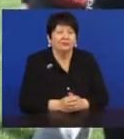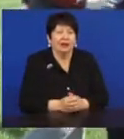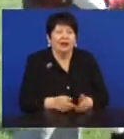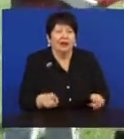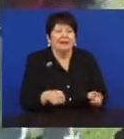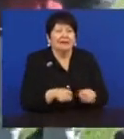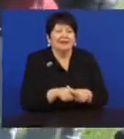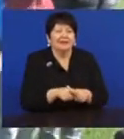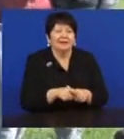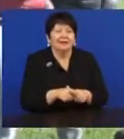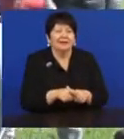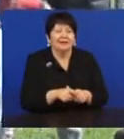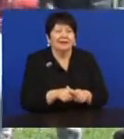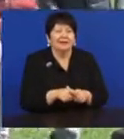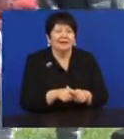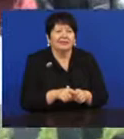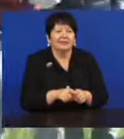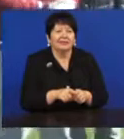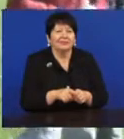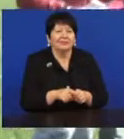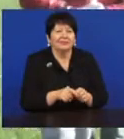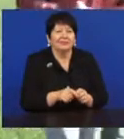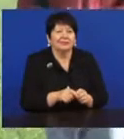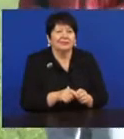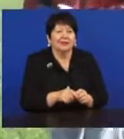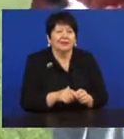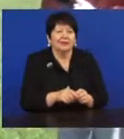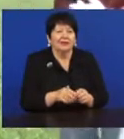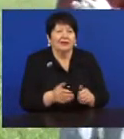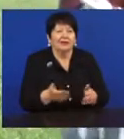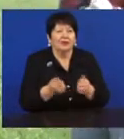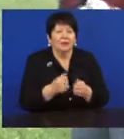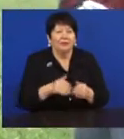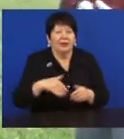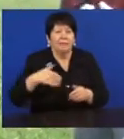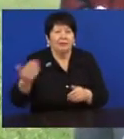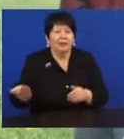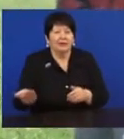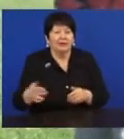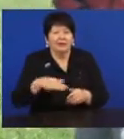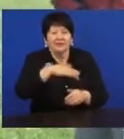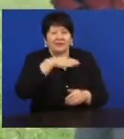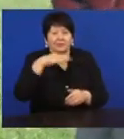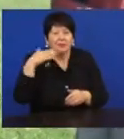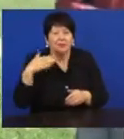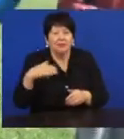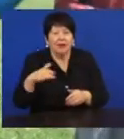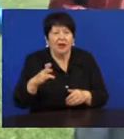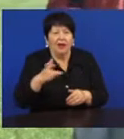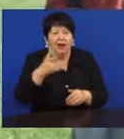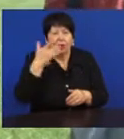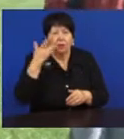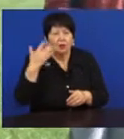Nu, dați să stabilim așa. Luăm partea care este mai... Unii sunt mai multe,